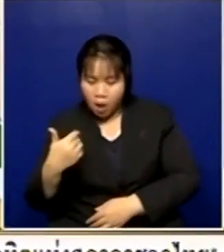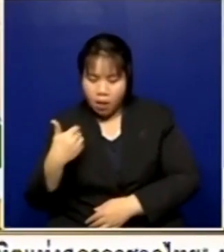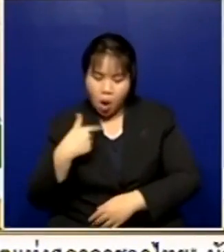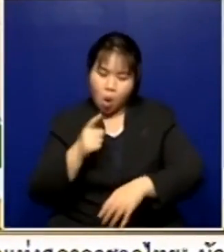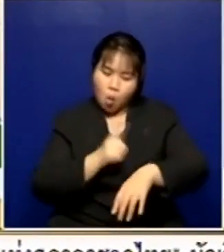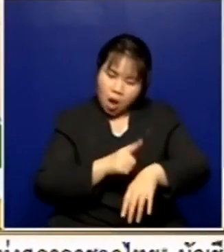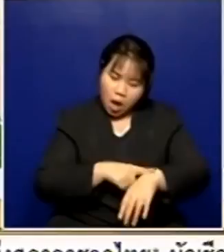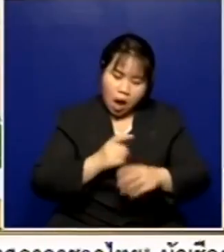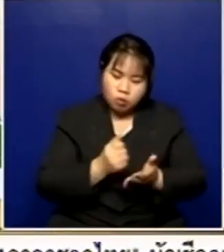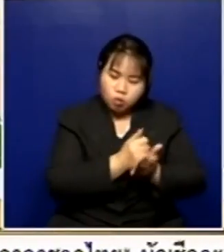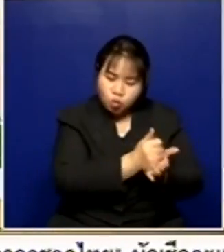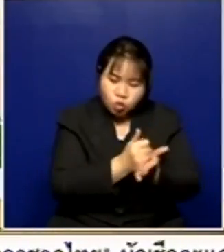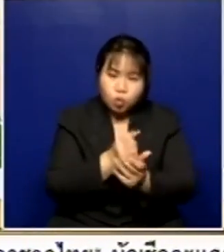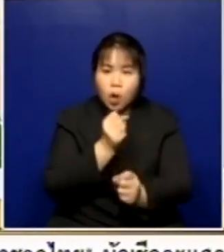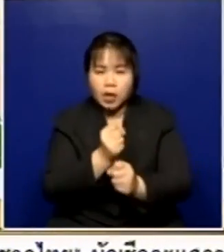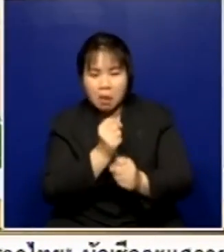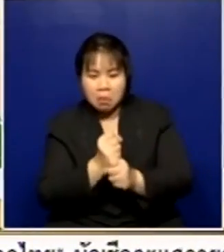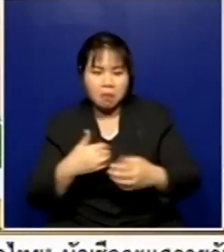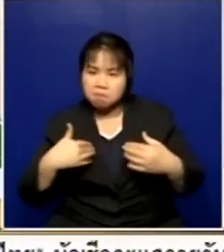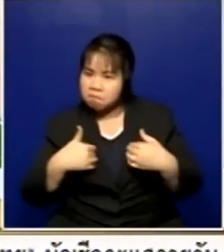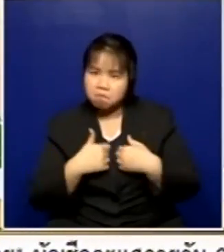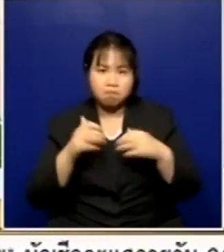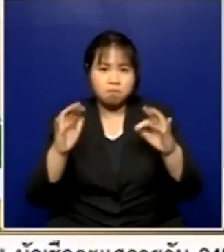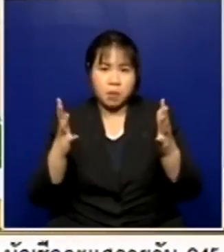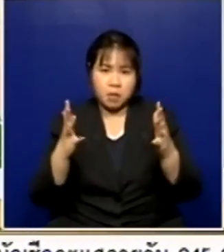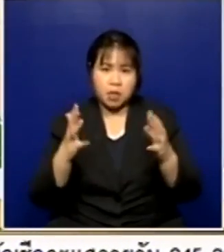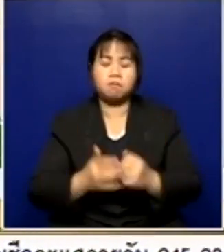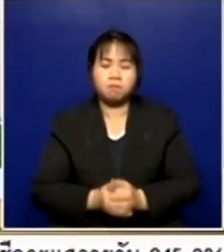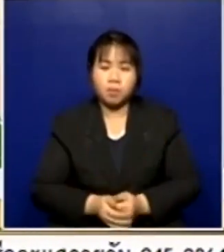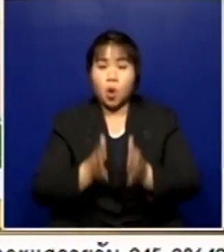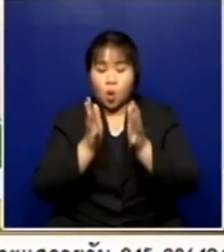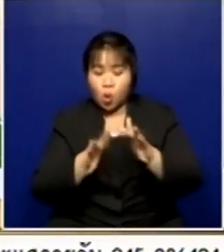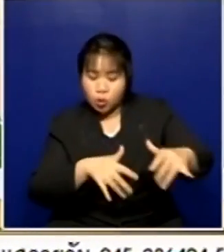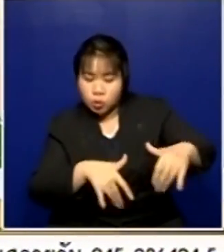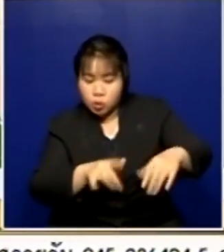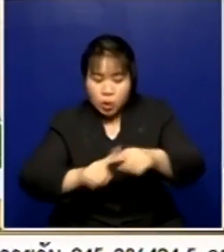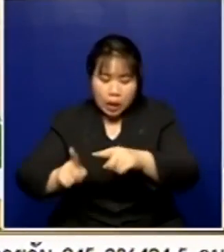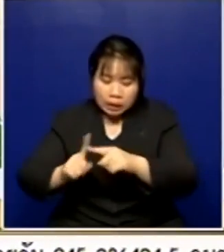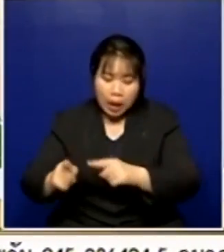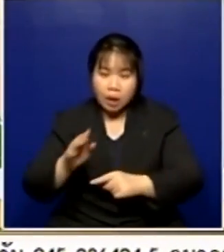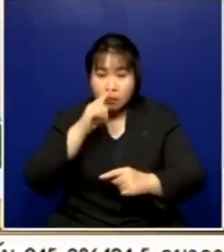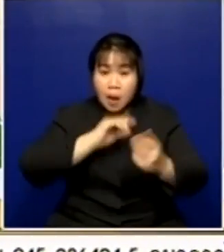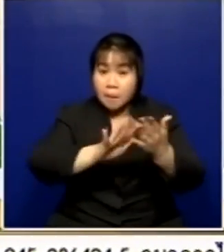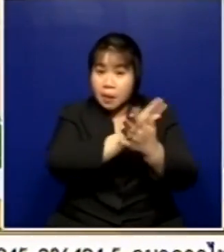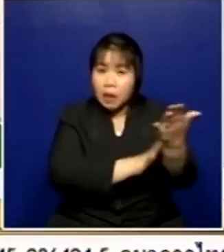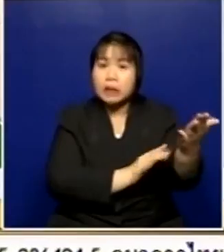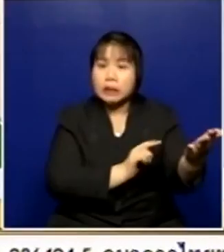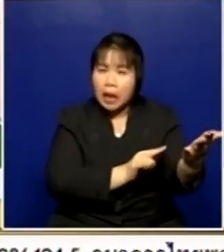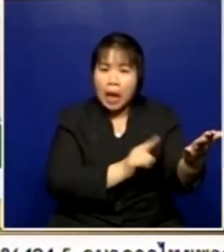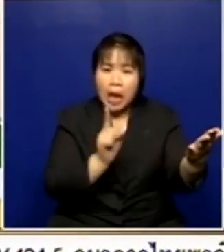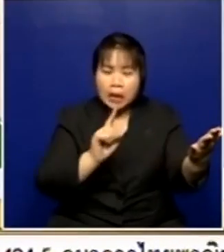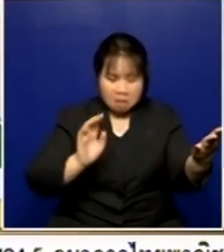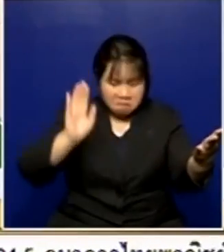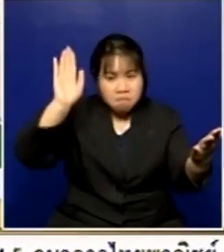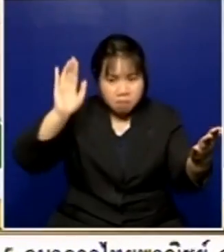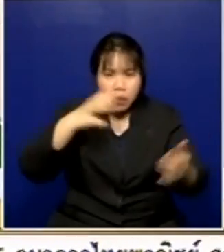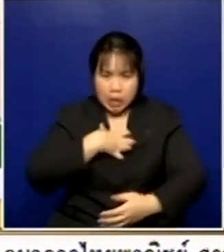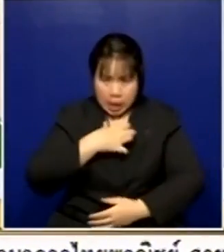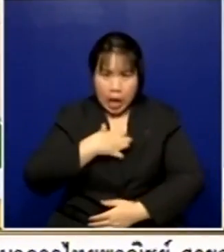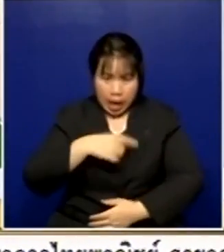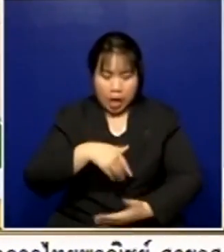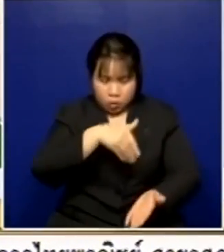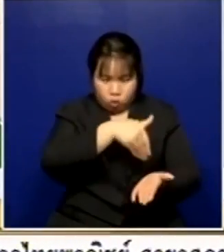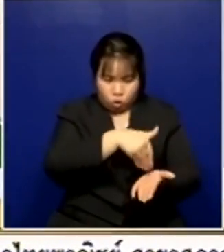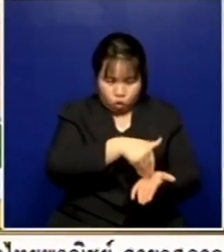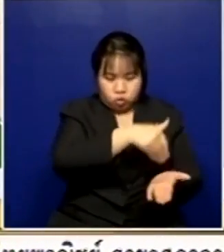ลงมือลงแรงทำงานอย่างไม่รู้เหนื่อยผู้คนจากหลายพื้นที่ในประเทศไทยขันโป้ขาที่จะเปิดเป็น